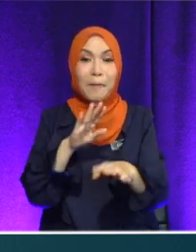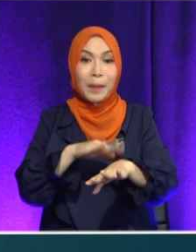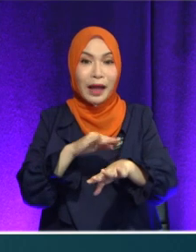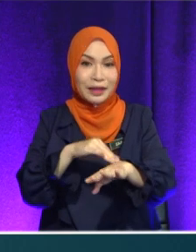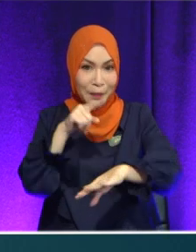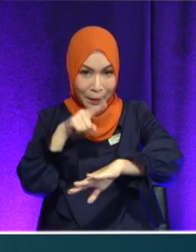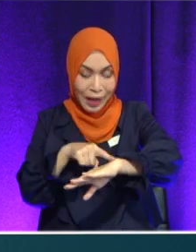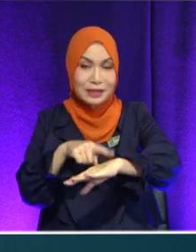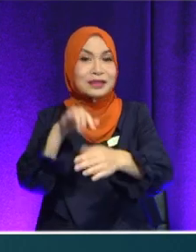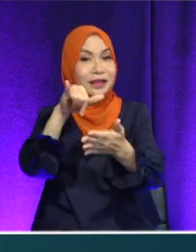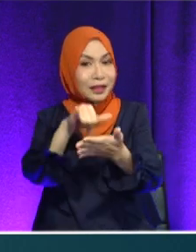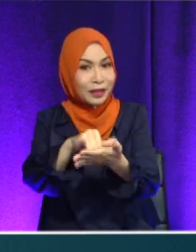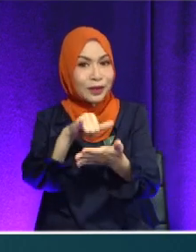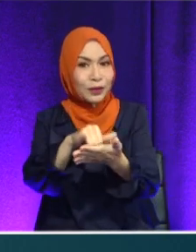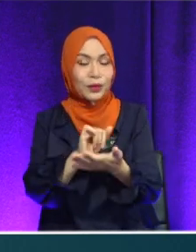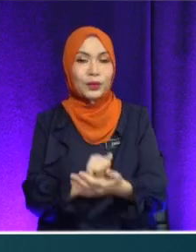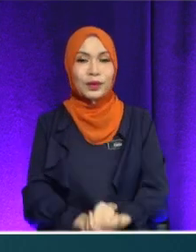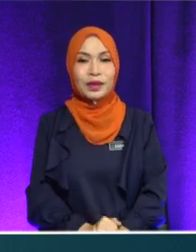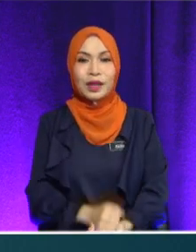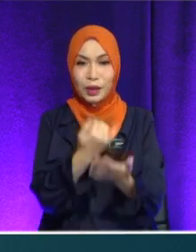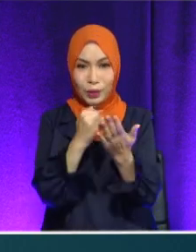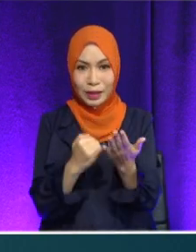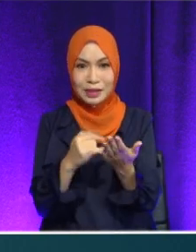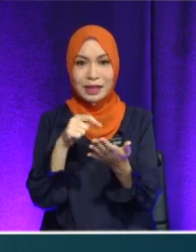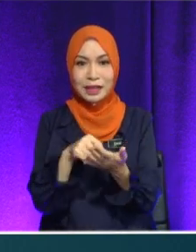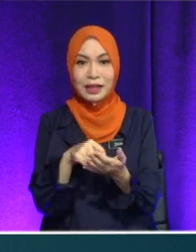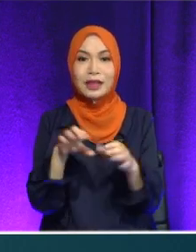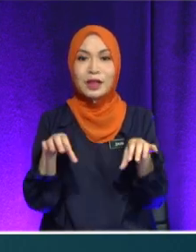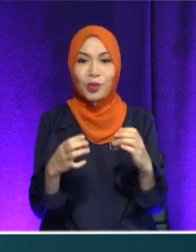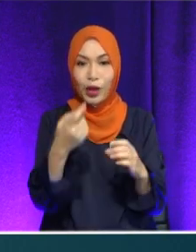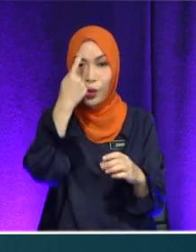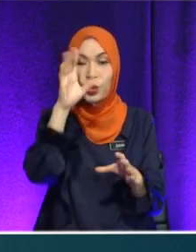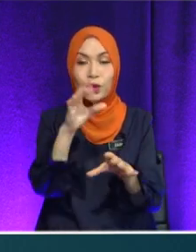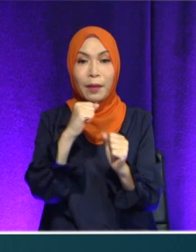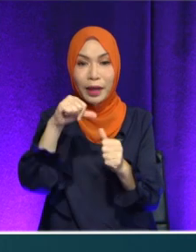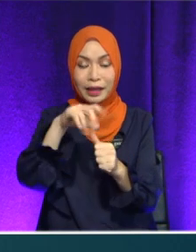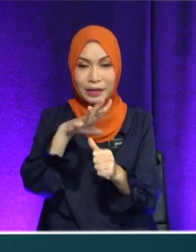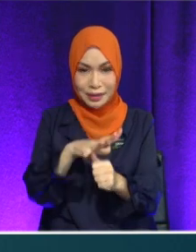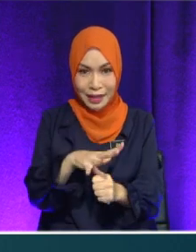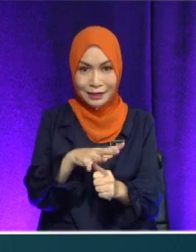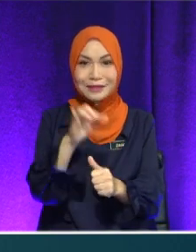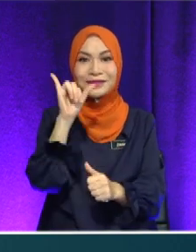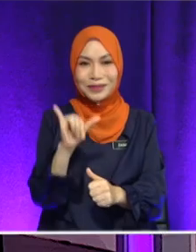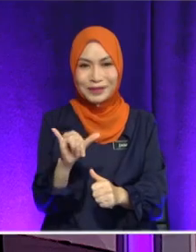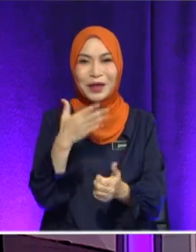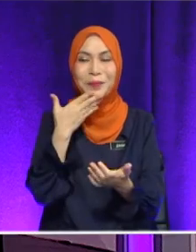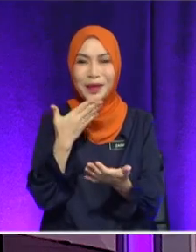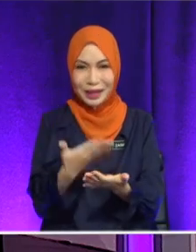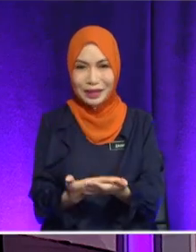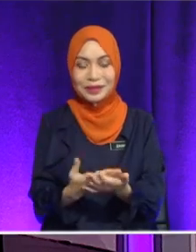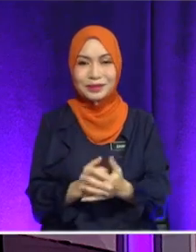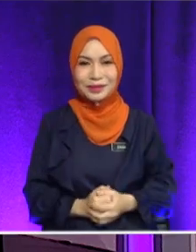bentuk dilakukan secara cuma untuk mendapatkan kesan yang dalam menghasilkan karya seni ini